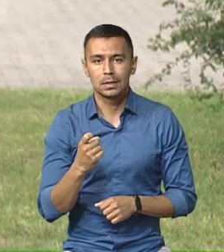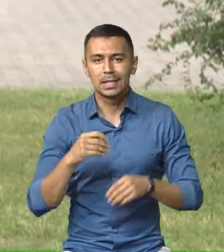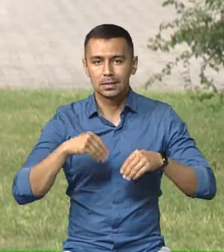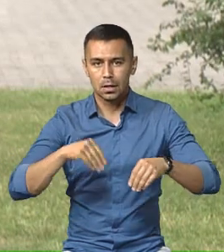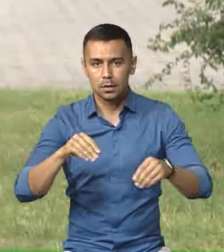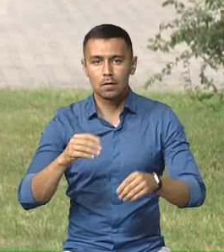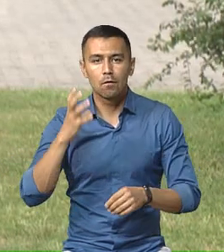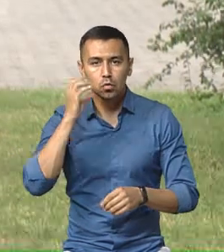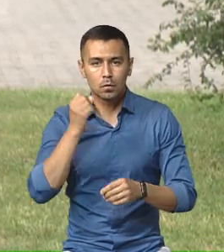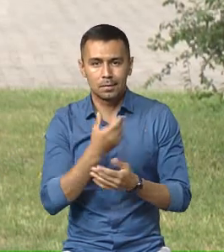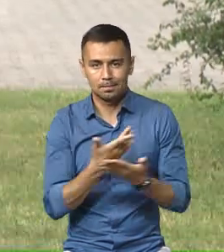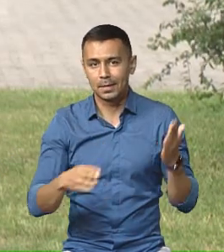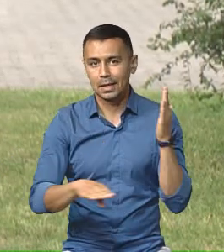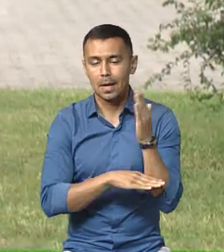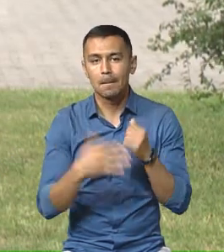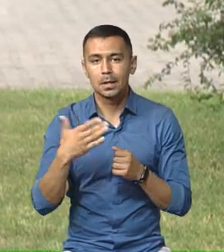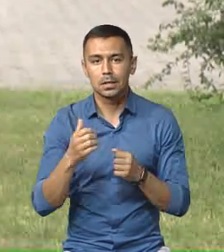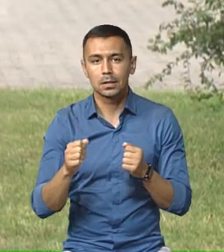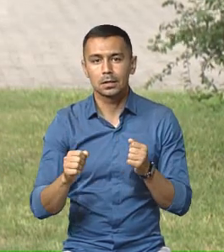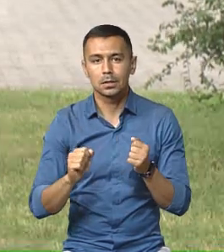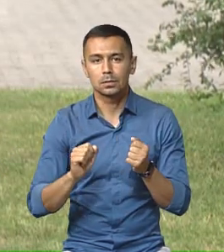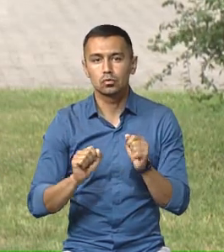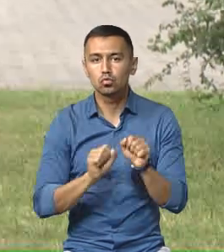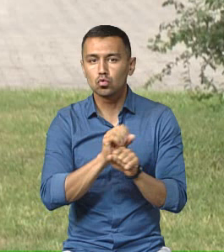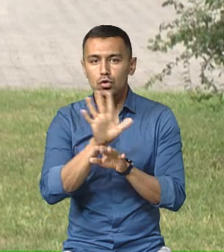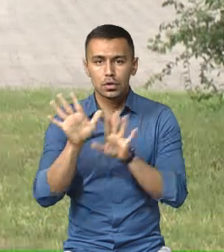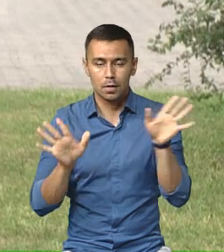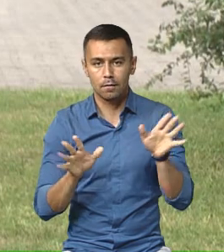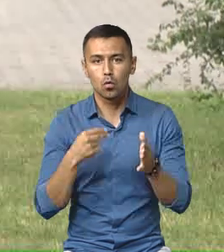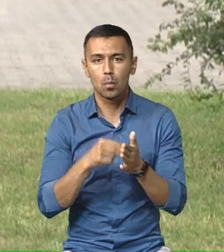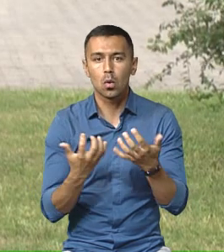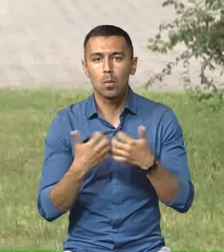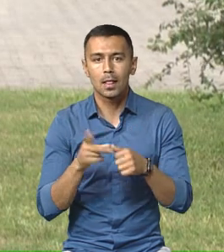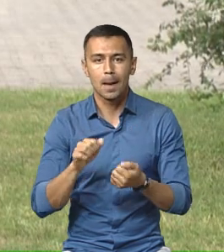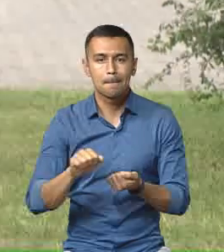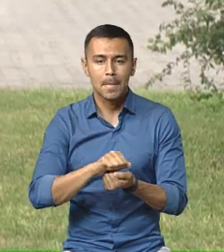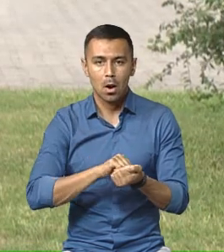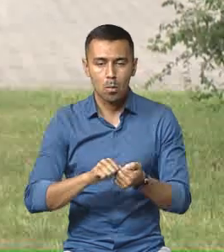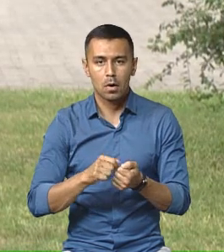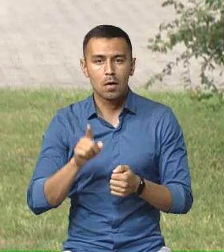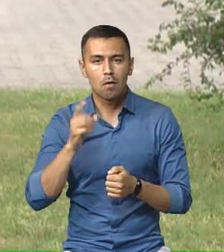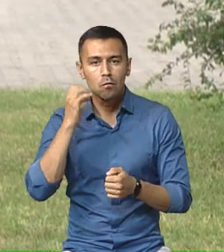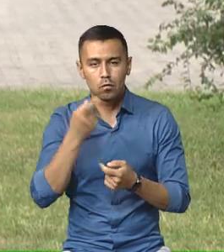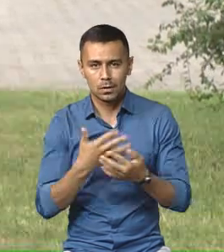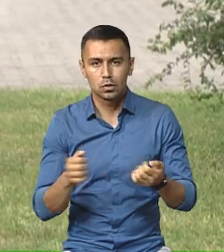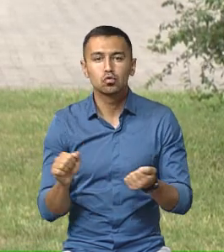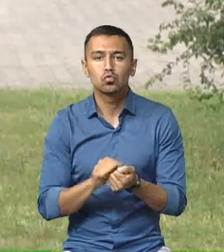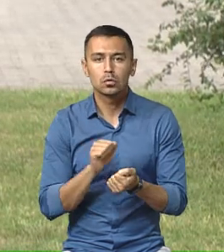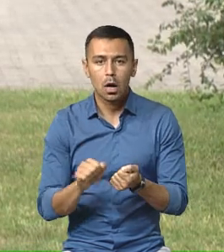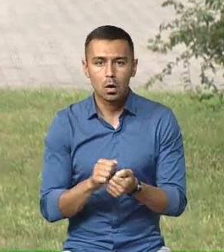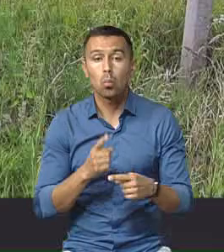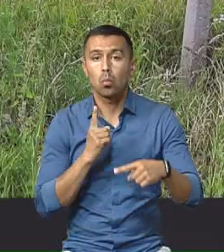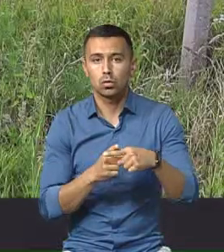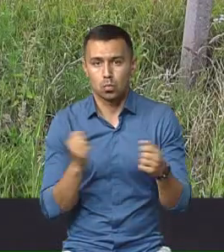саджанців фруктових дерев, 50 кущів. Купили обладнання для переробки фруктів, тобто сушарку і